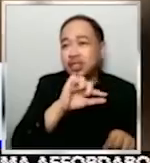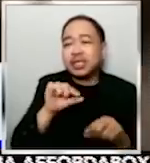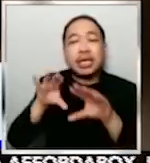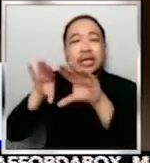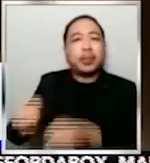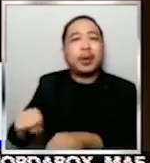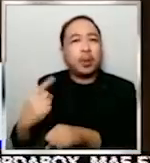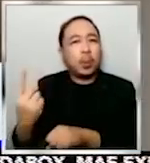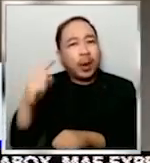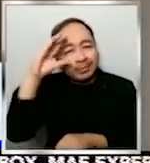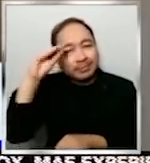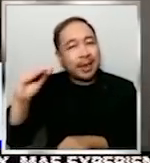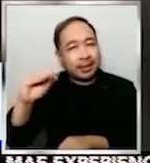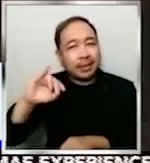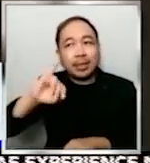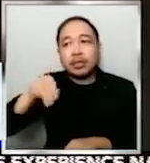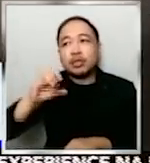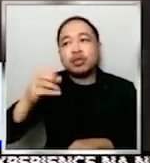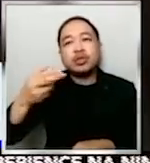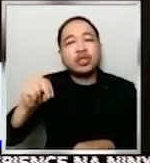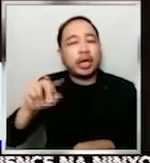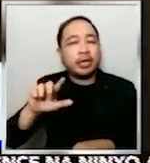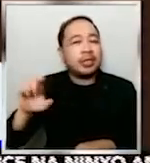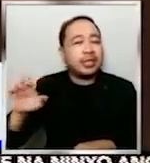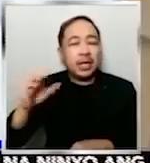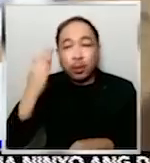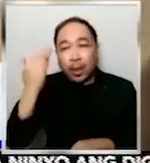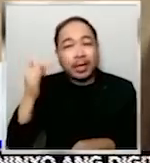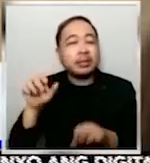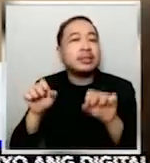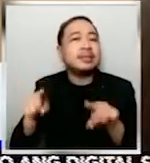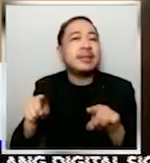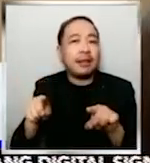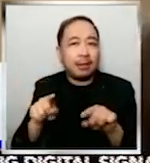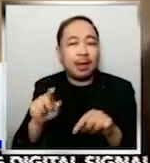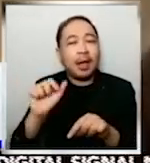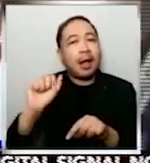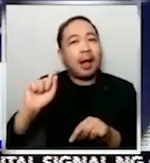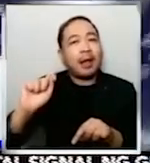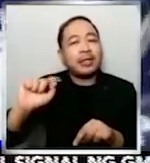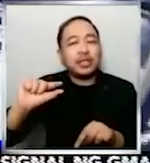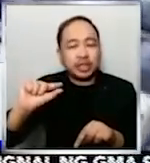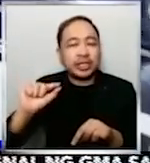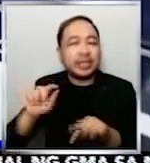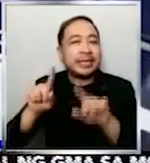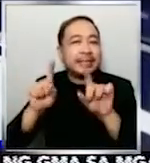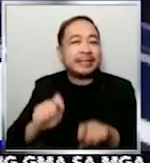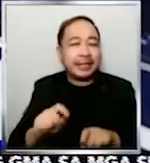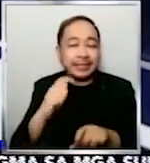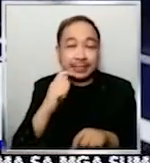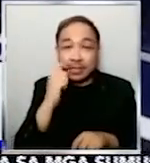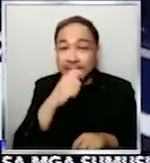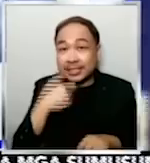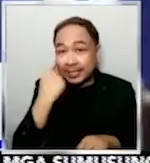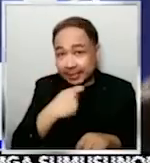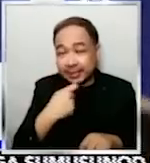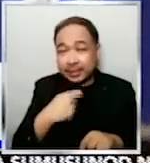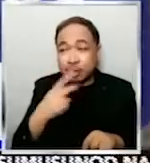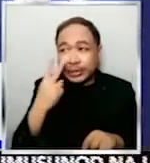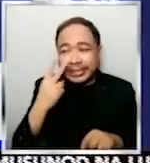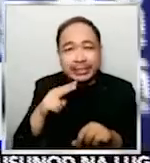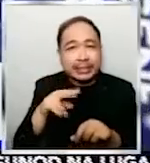ng mga antigen test kit. Sa buy-bust operation kagabi, nakuha sa kanya ang boodle money at mga nabiling antigen test kit